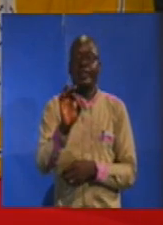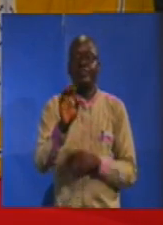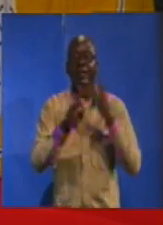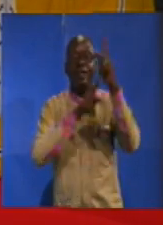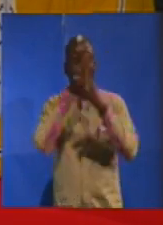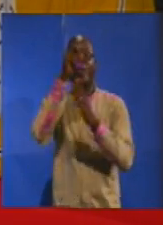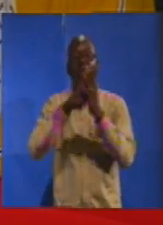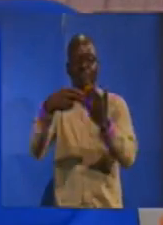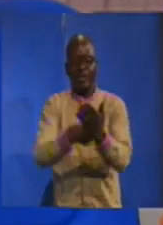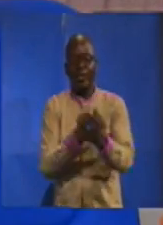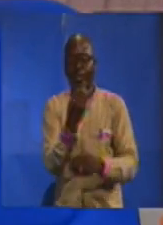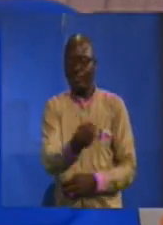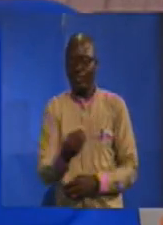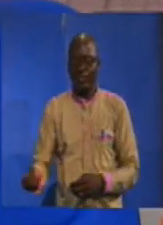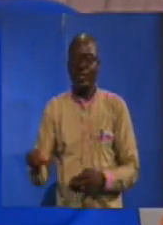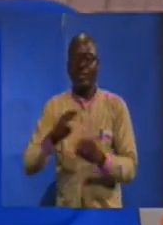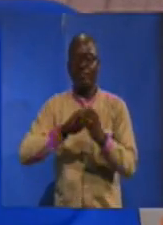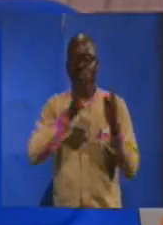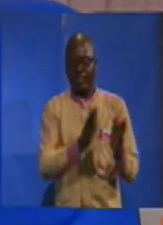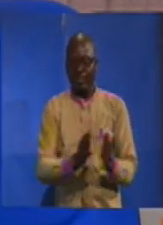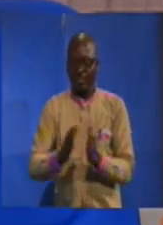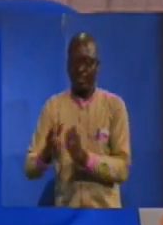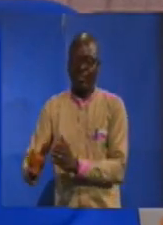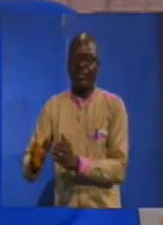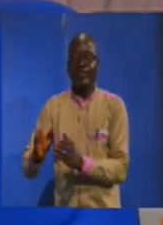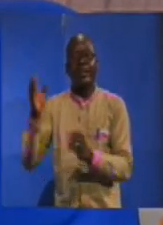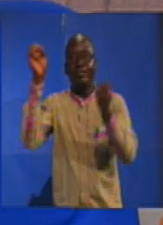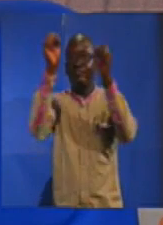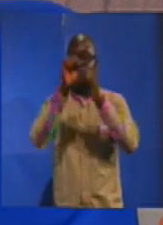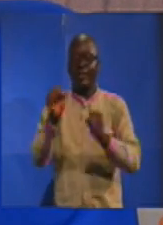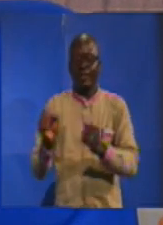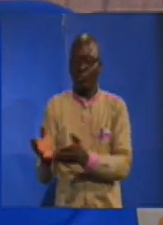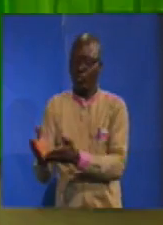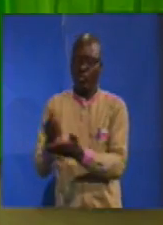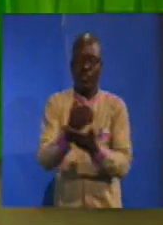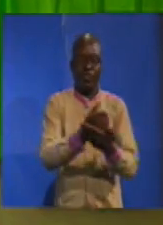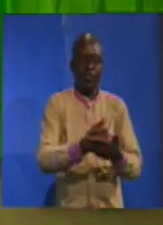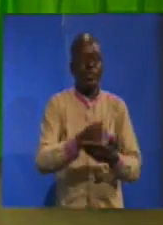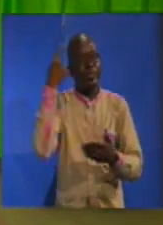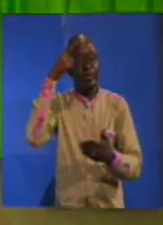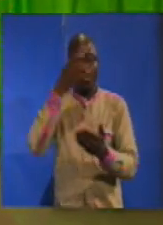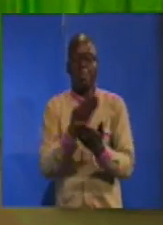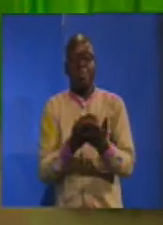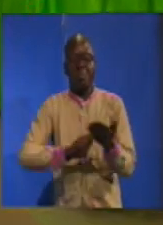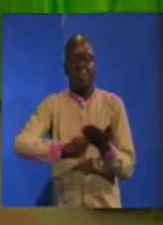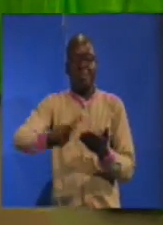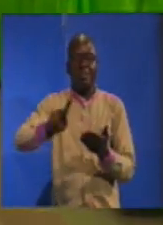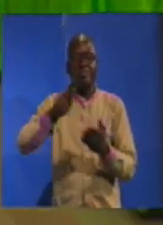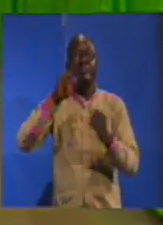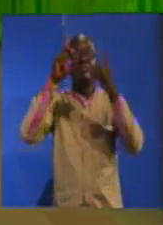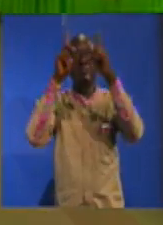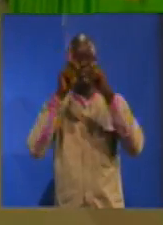l'appropriation des nouveaux outils de planification, les stratégies de mobilisation des recettes propres, l'évaluation